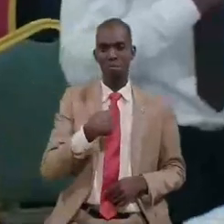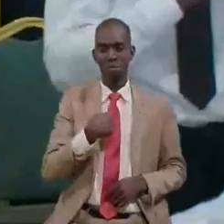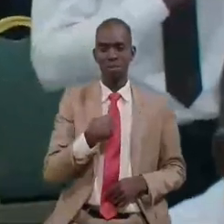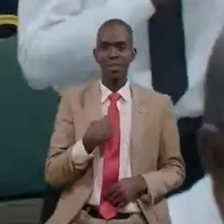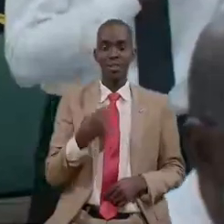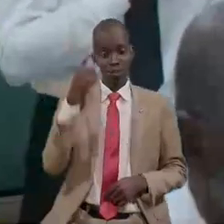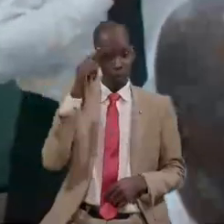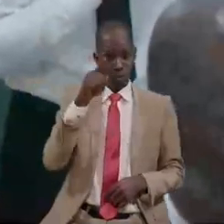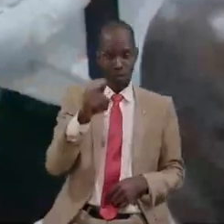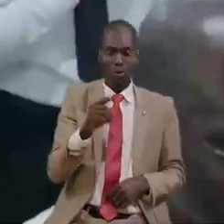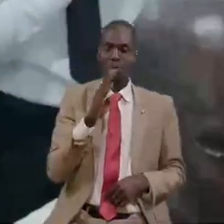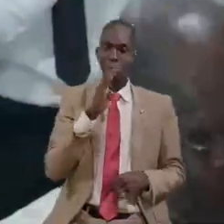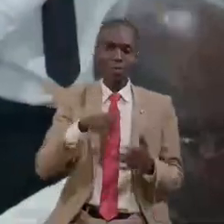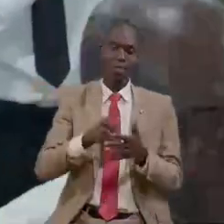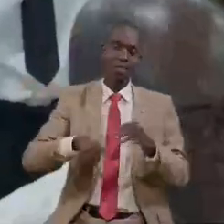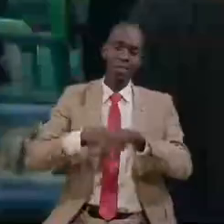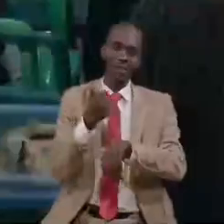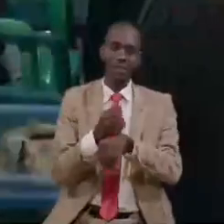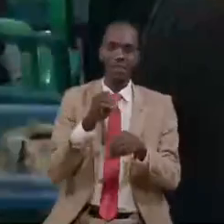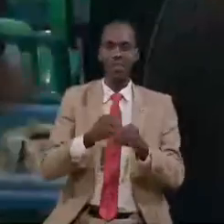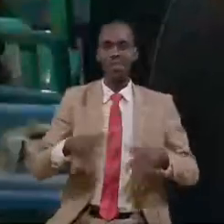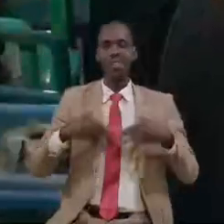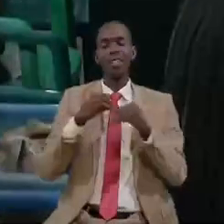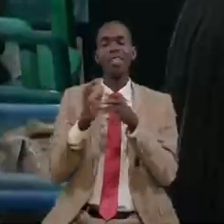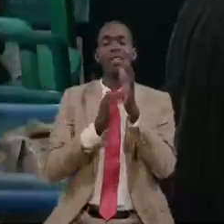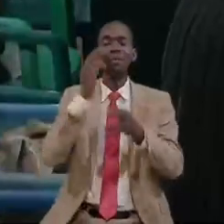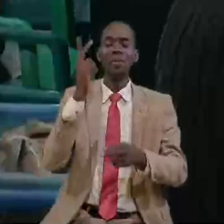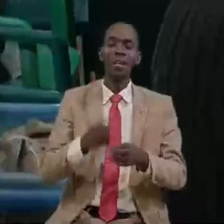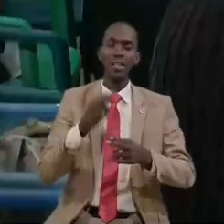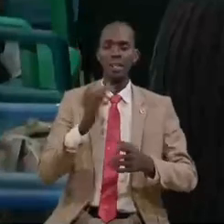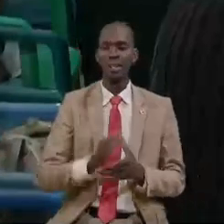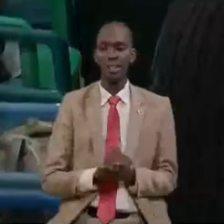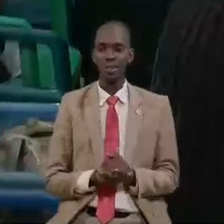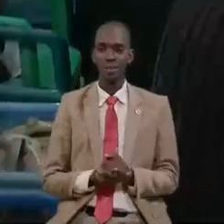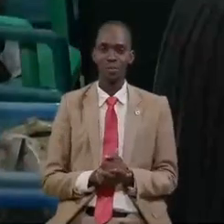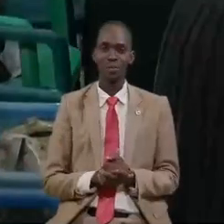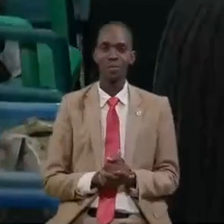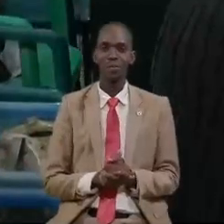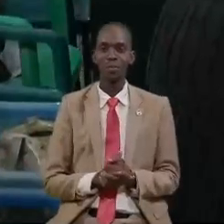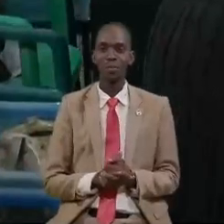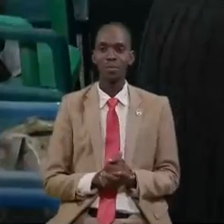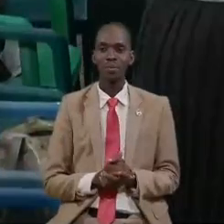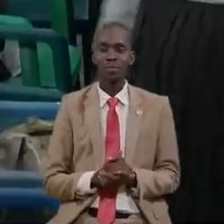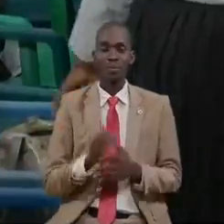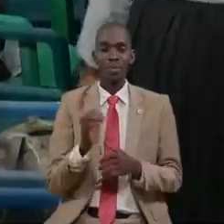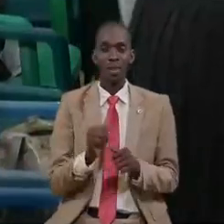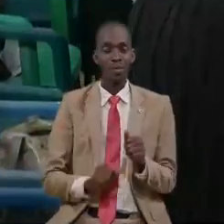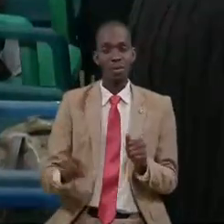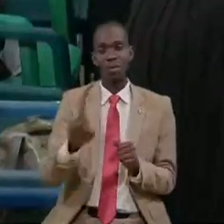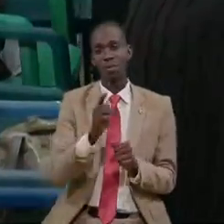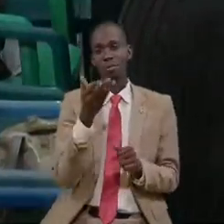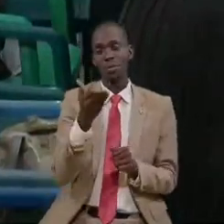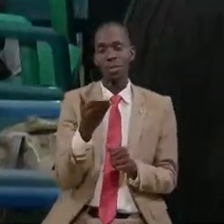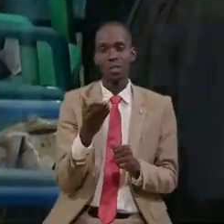que cela soit confirmé dans votre vie au nom de Jésus-Christ. Tout le monde en ligne,